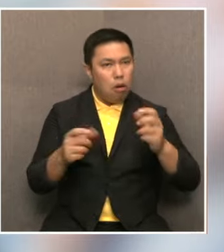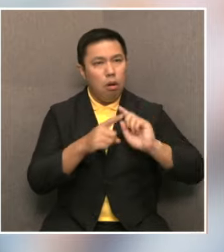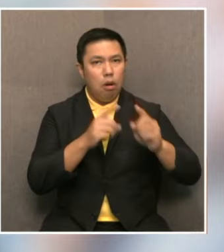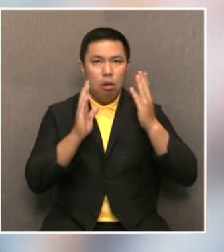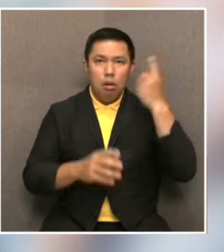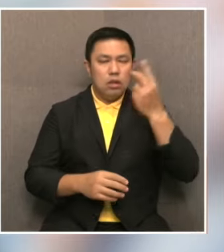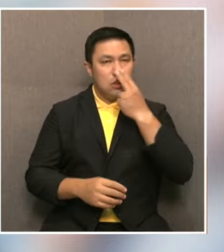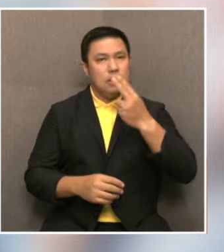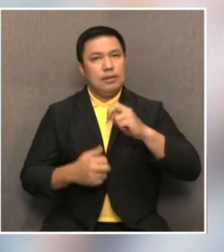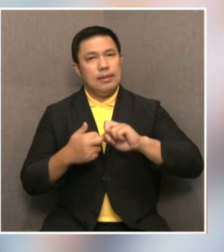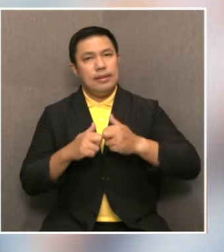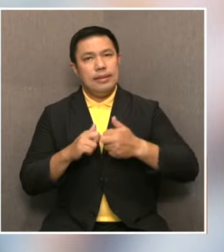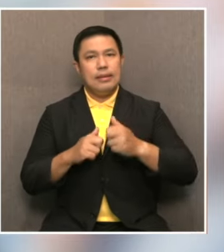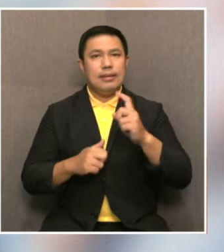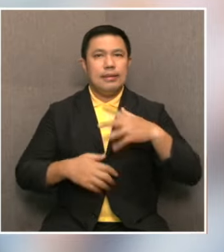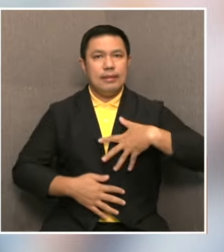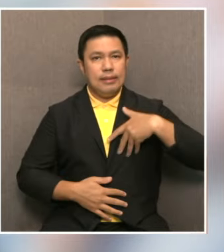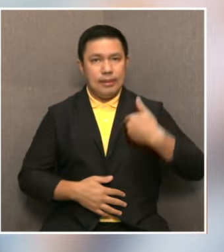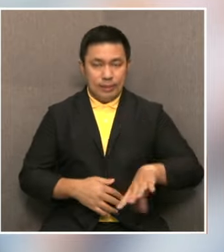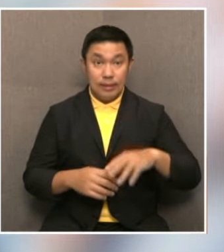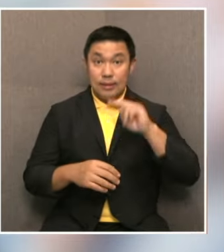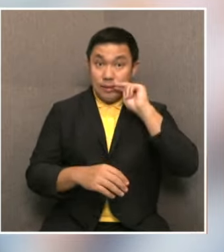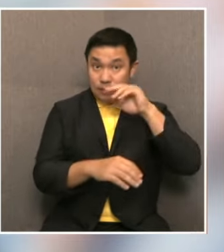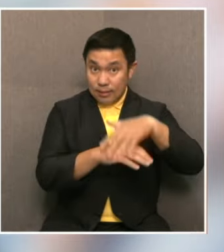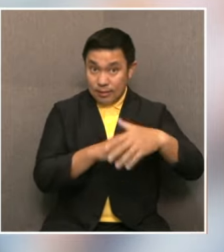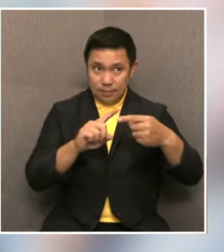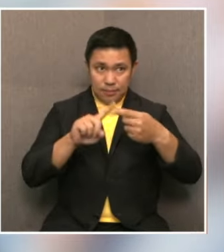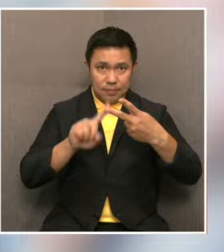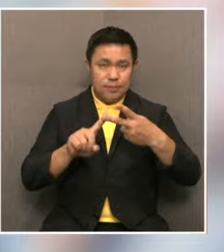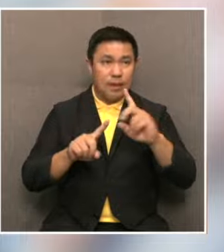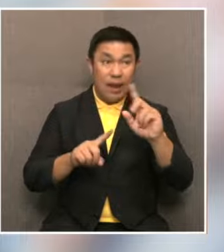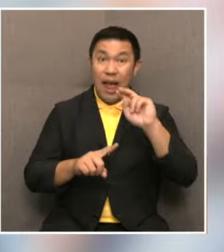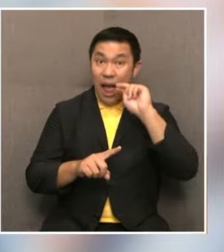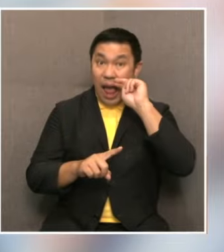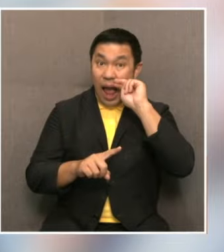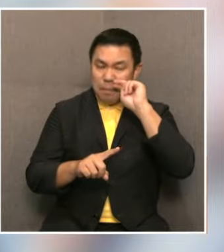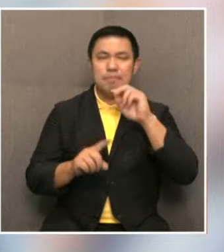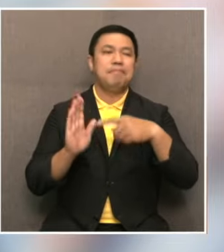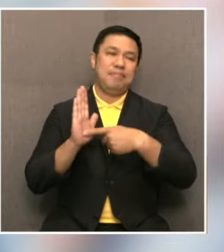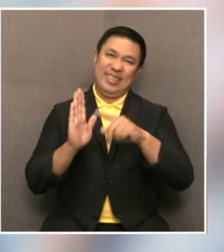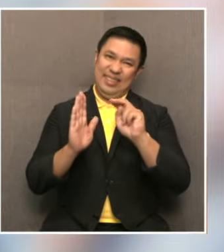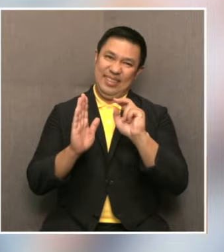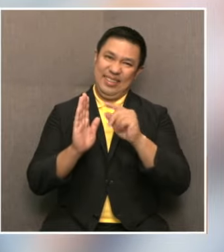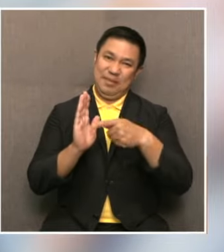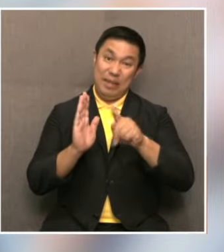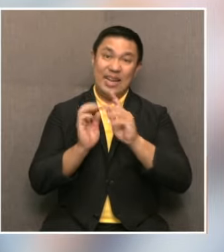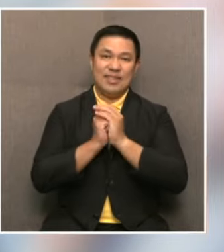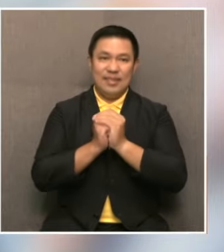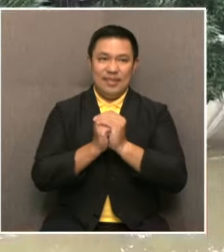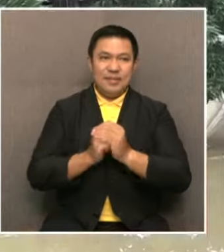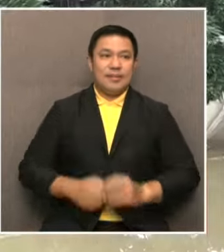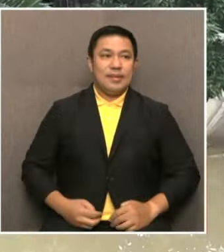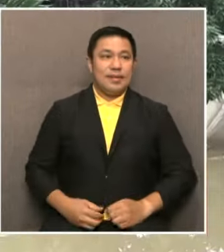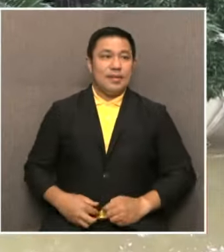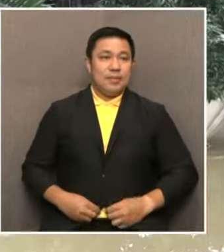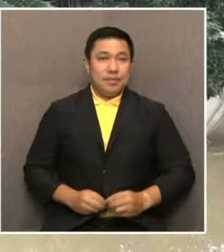ครับจากที่จังหวัดนครนายกนะครับไปต่อกันที่เรื่องน้ำที่จังหวัดปราจีนบุรีกันบ้างน้ำป่า